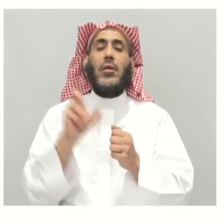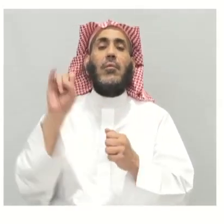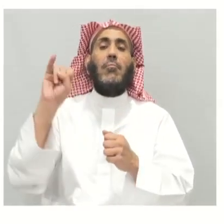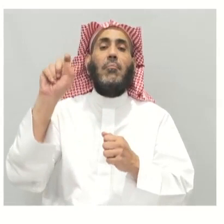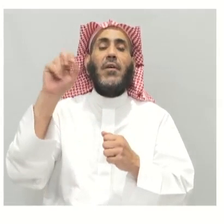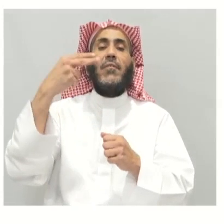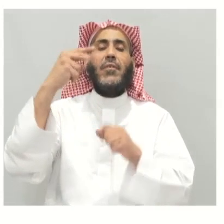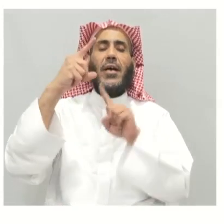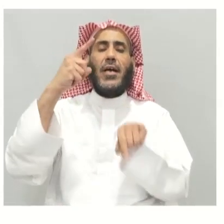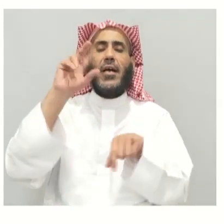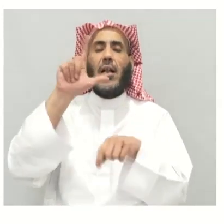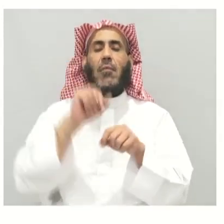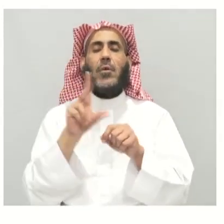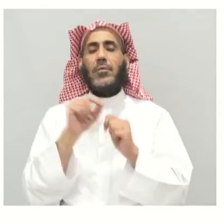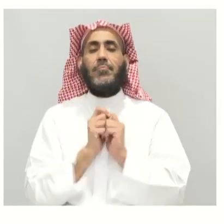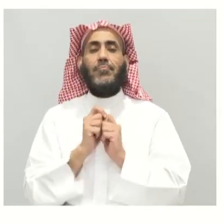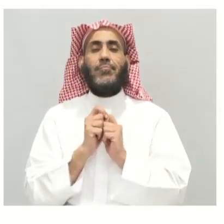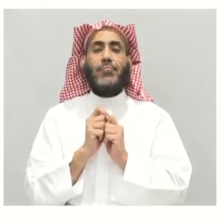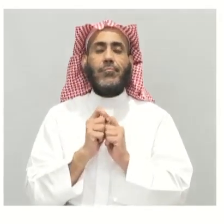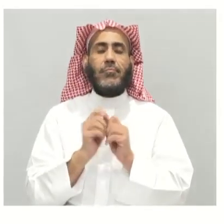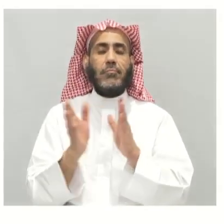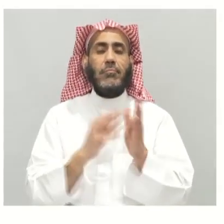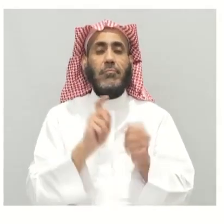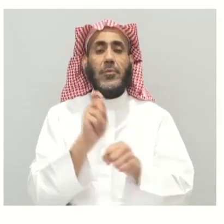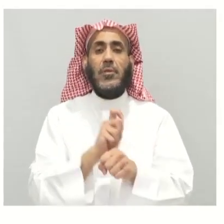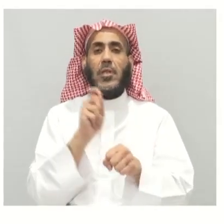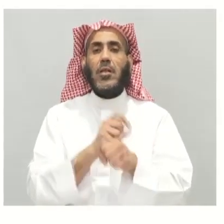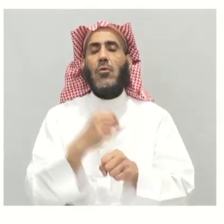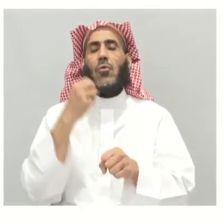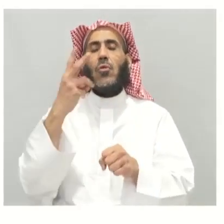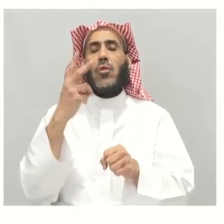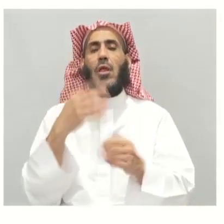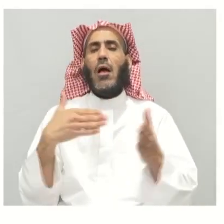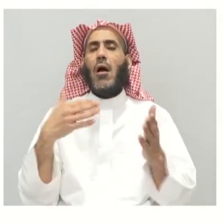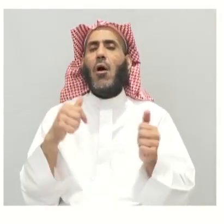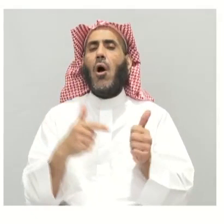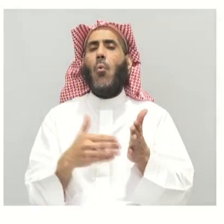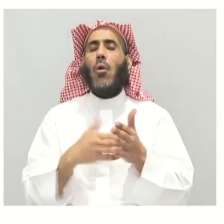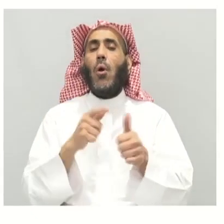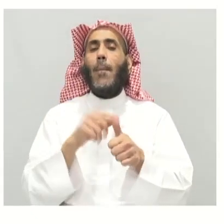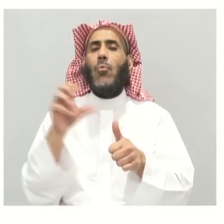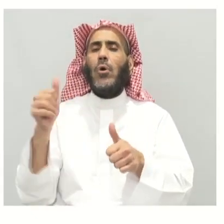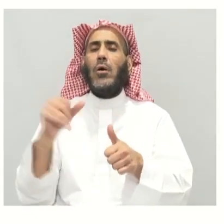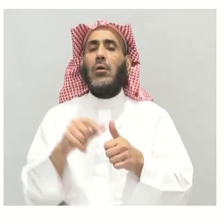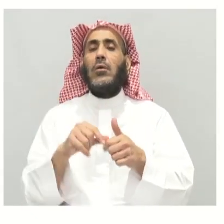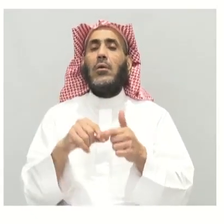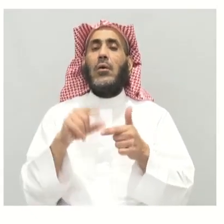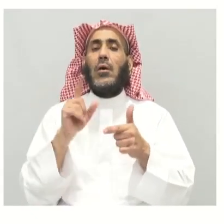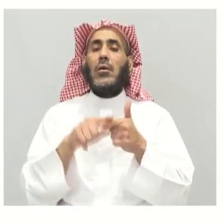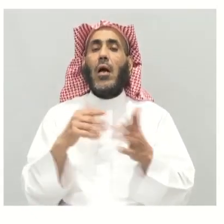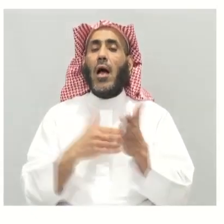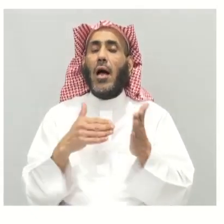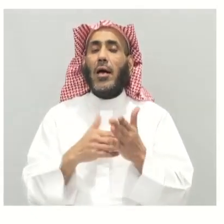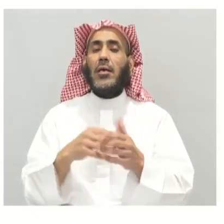مفعل؟ أحسنتم، إذا كان الفعل ثلاثي معتل الأول صحيح